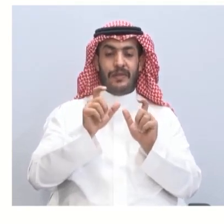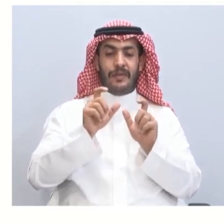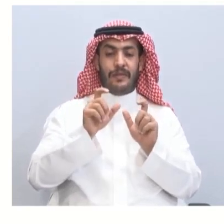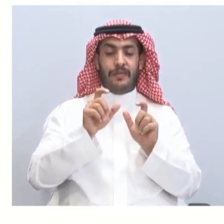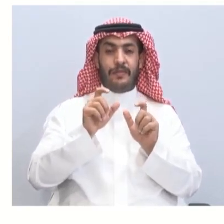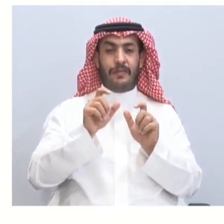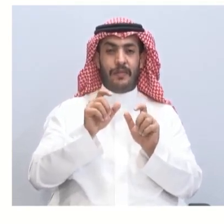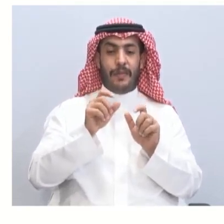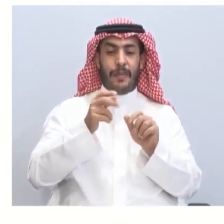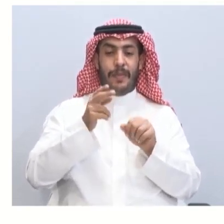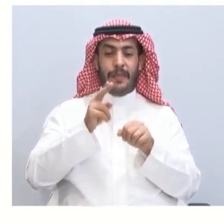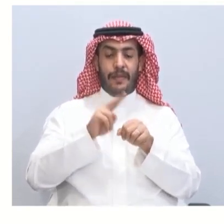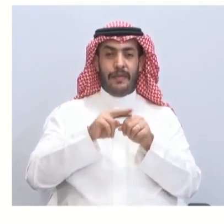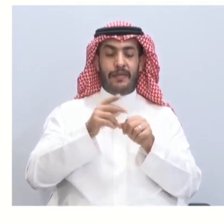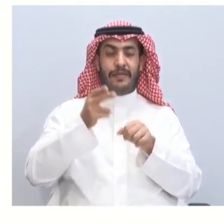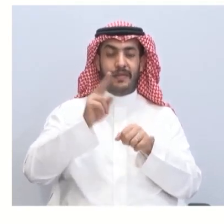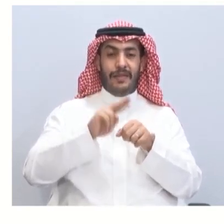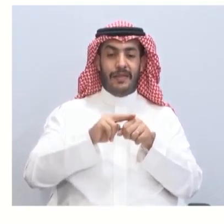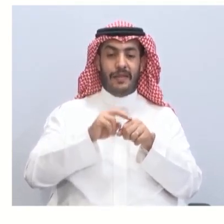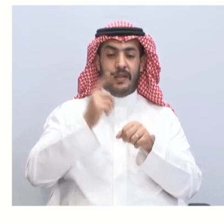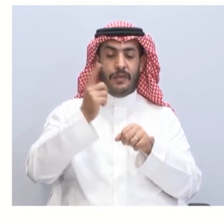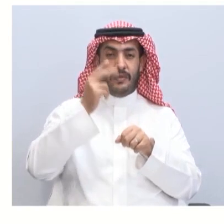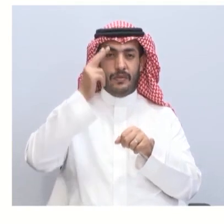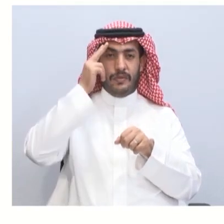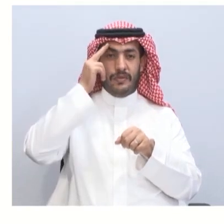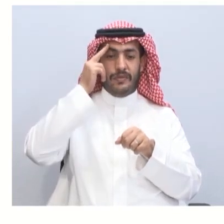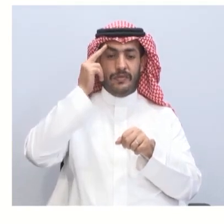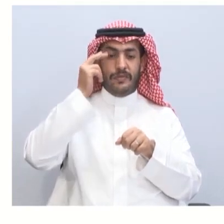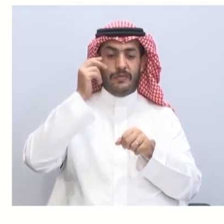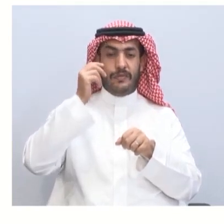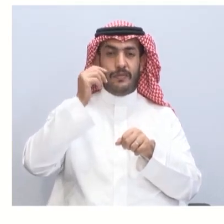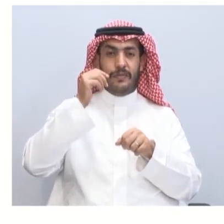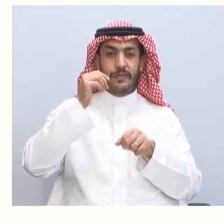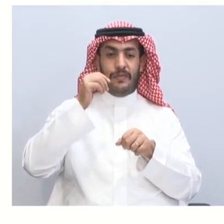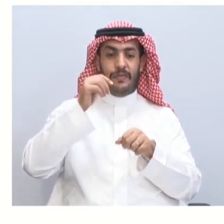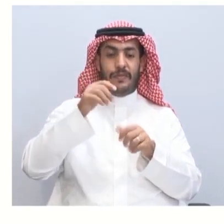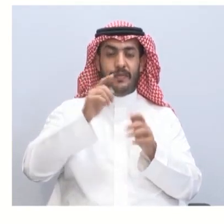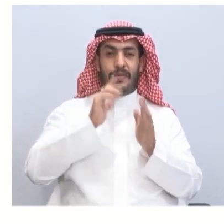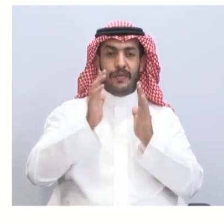وتجهيز التجهيز ست عادت الدوله السعوديه